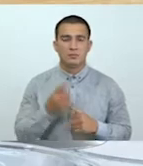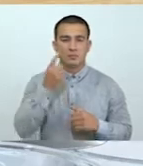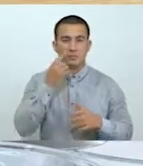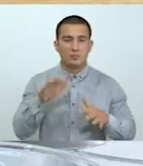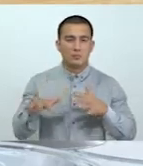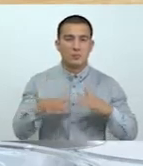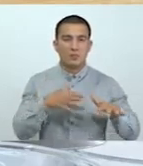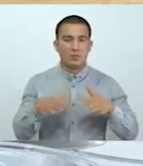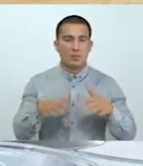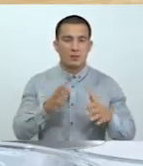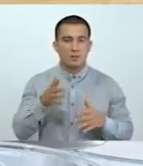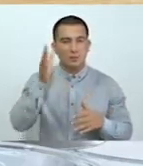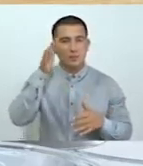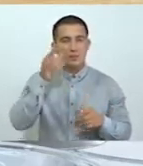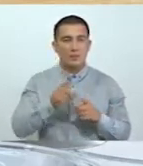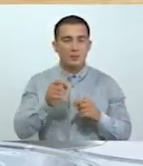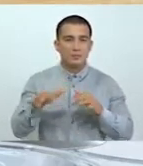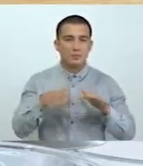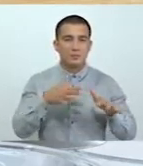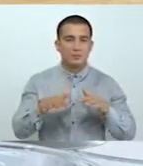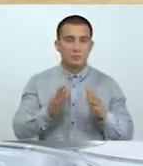Suyuqroq holatga keladi.